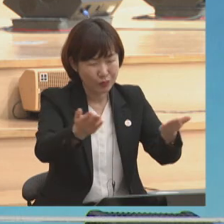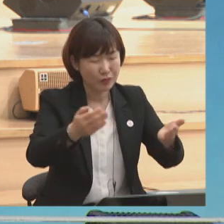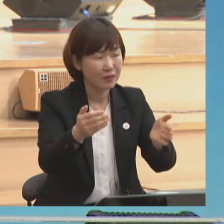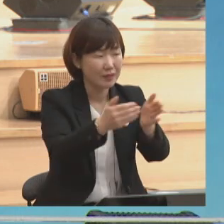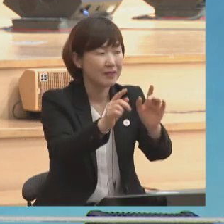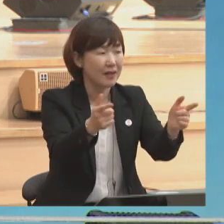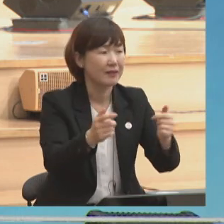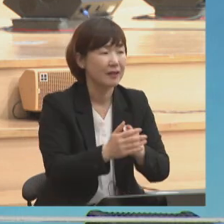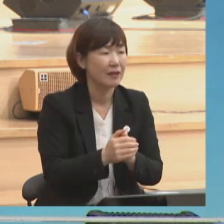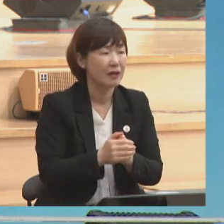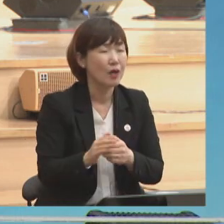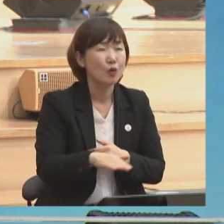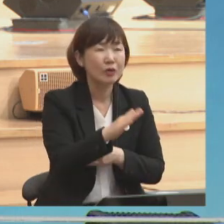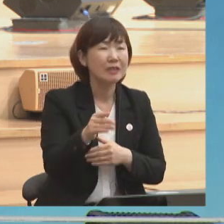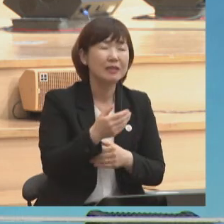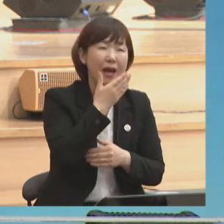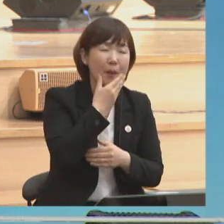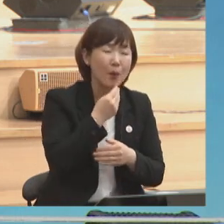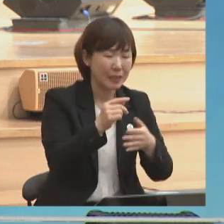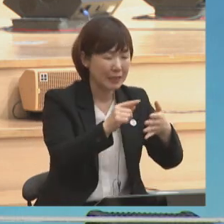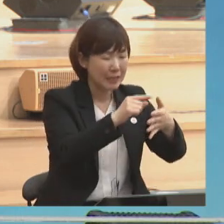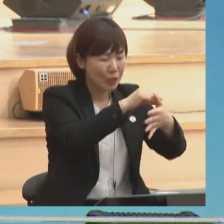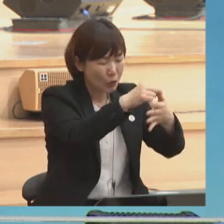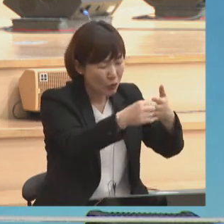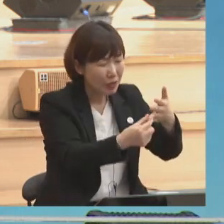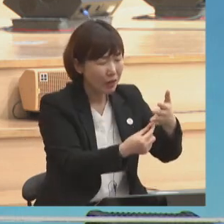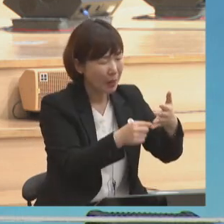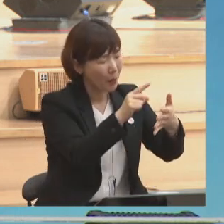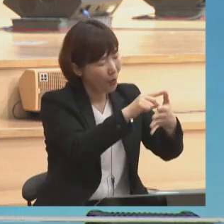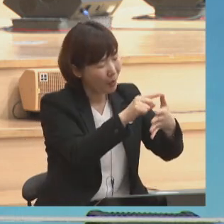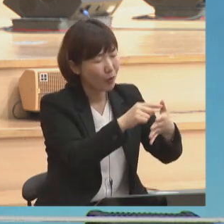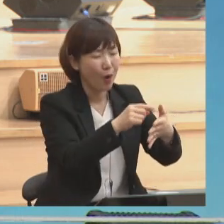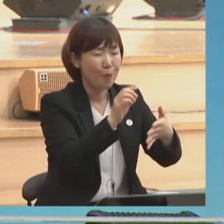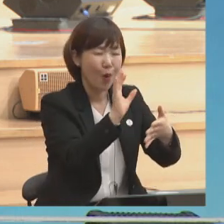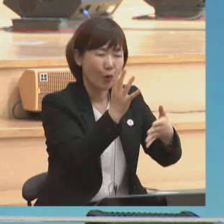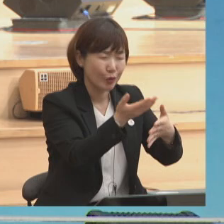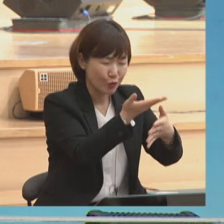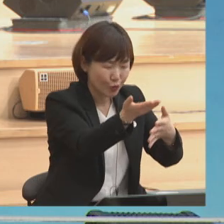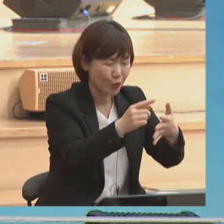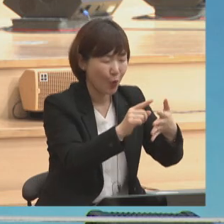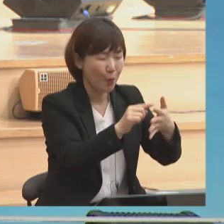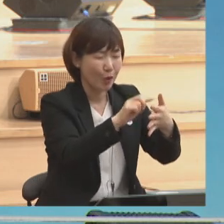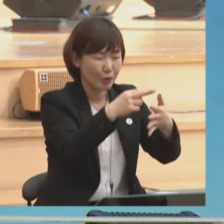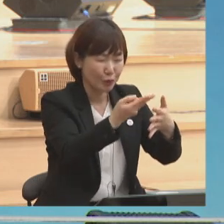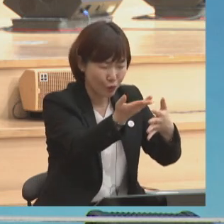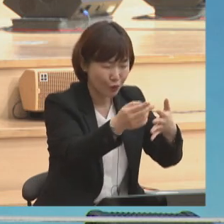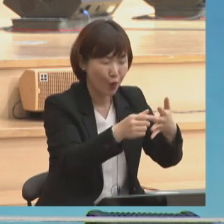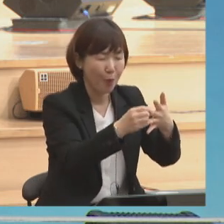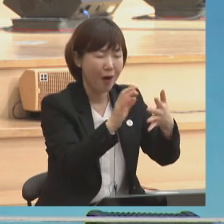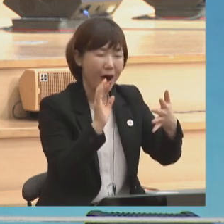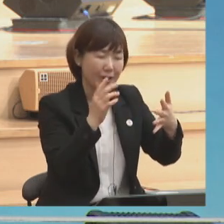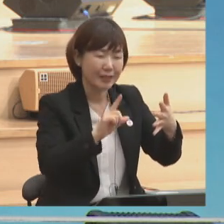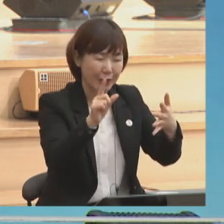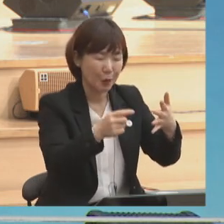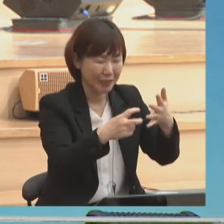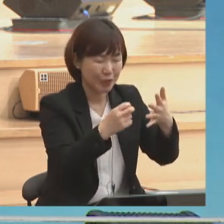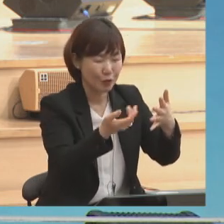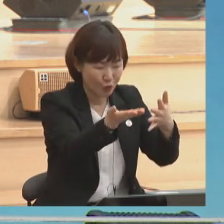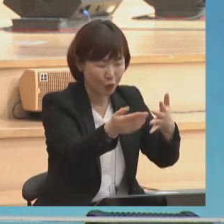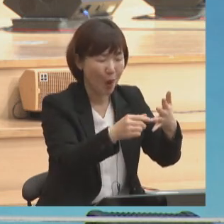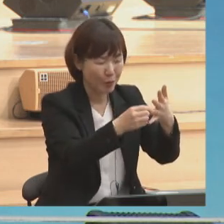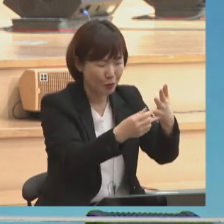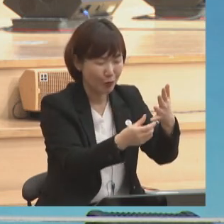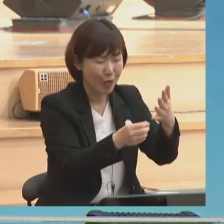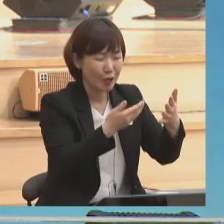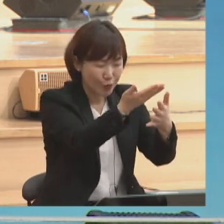우리는 어쩔 수 없이 행복 매뉴얼이 뭘 자꾸 주는 겁니다. 화분도 주고 선물도 주고 어린이날 초청도 어떤 티켓도 주고 뭘